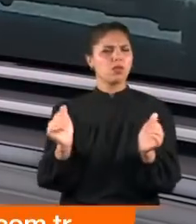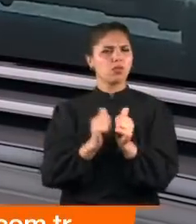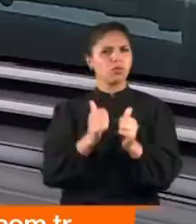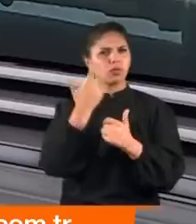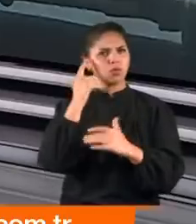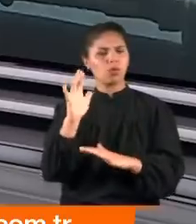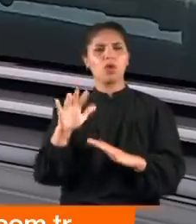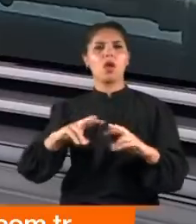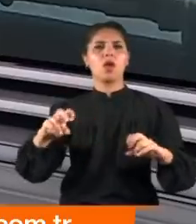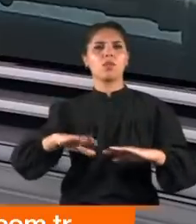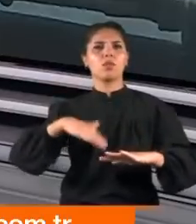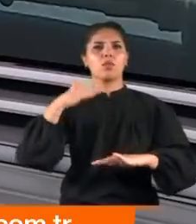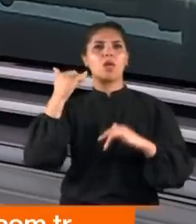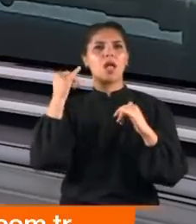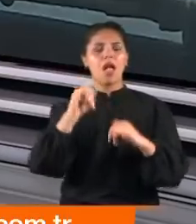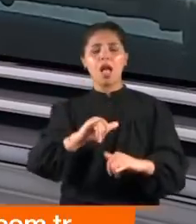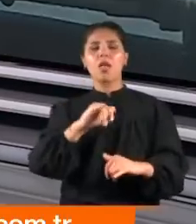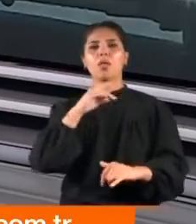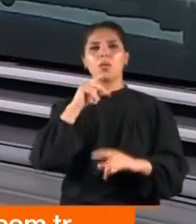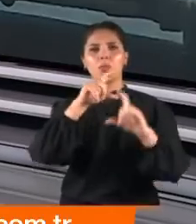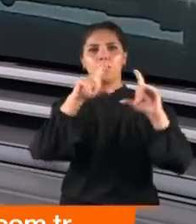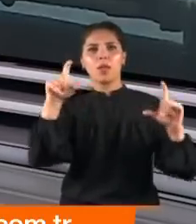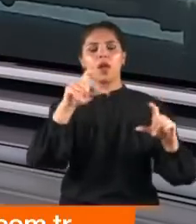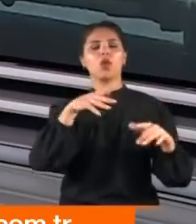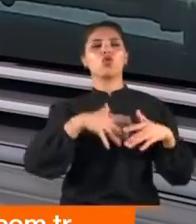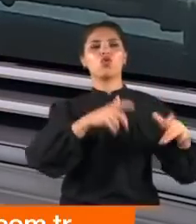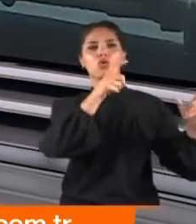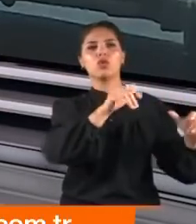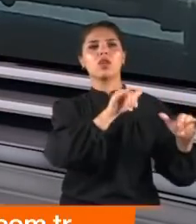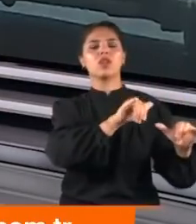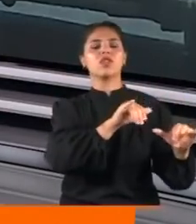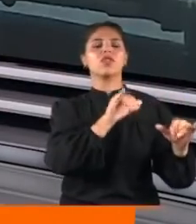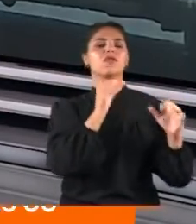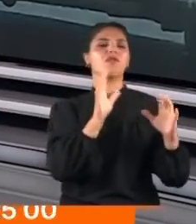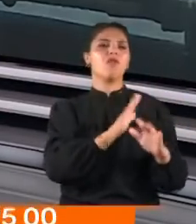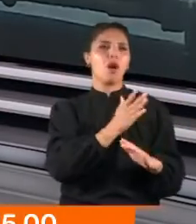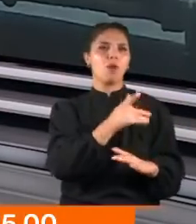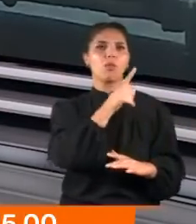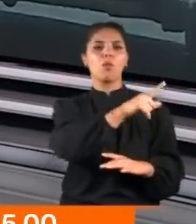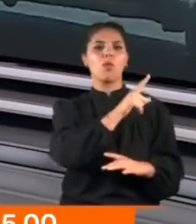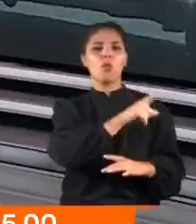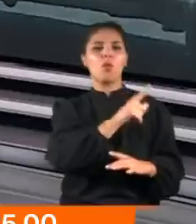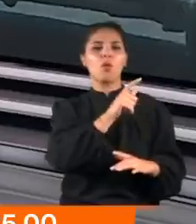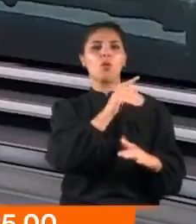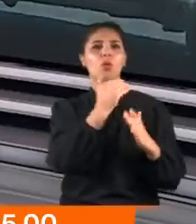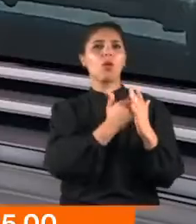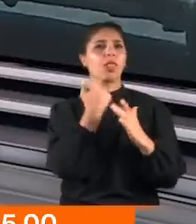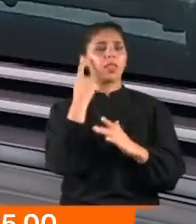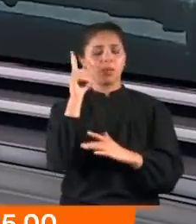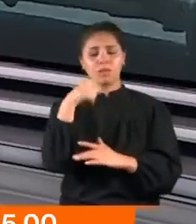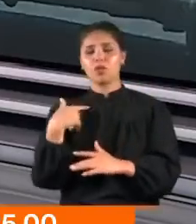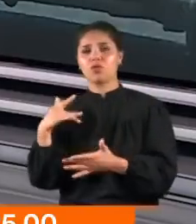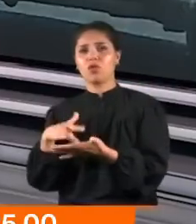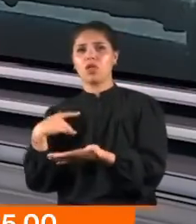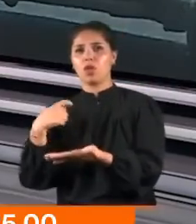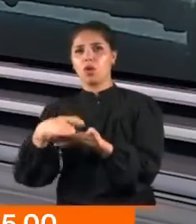şaşırdı. İnceleme sonrası aynı plakanın Gürcistan'da da kullanıldığı ortaya çıktı. Kuralları o çiğniyor, cezayı ben ödüyorum diyen Kutluayp ise